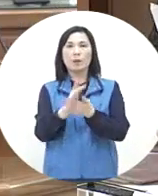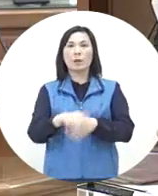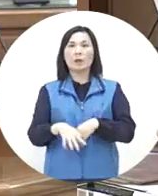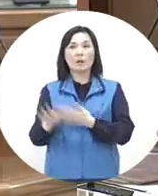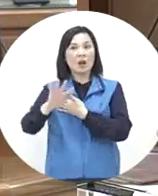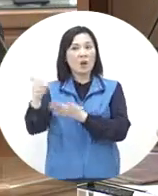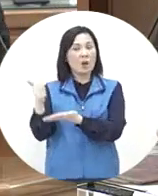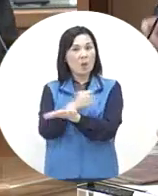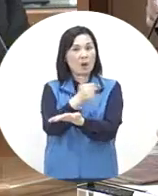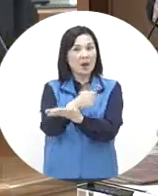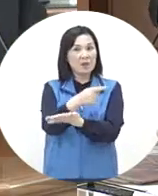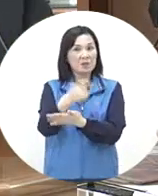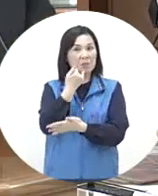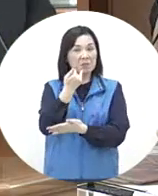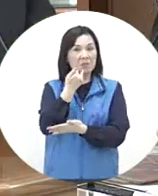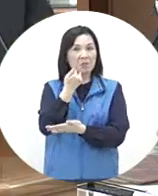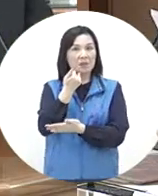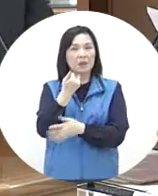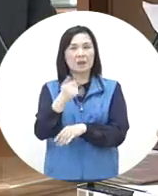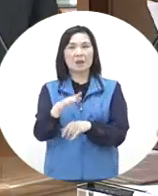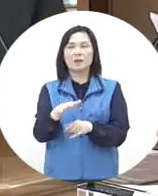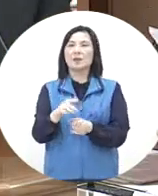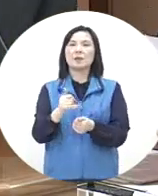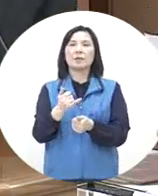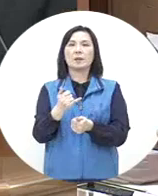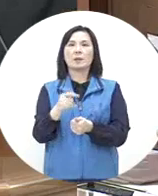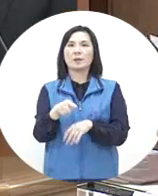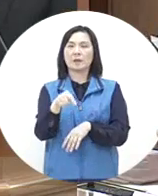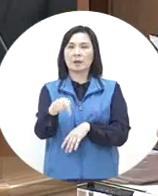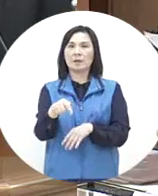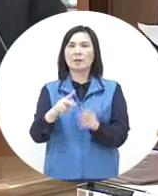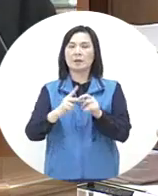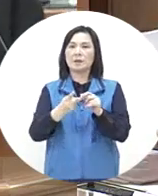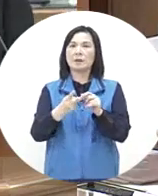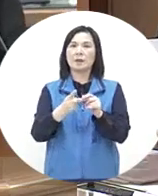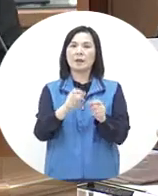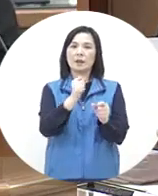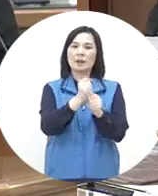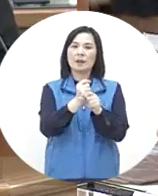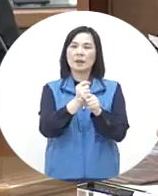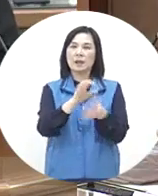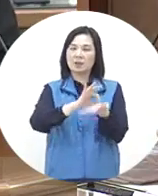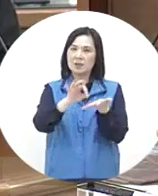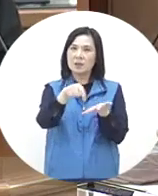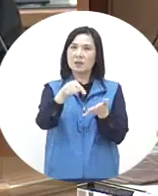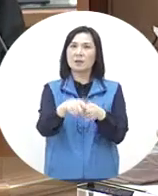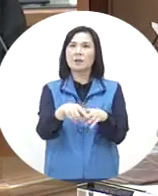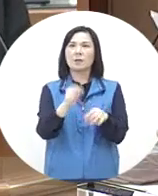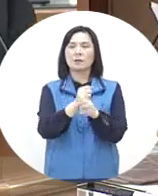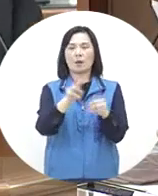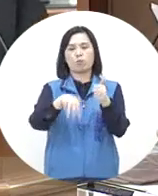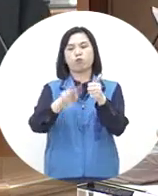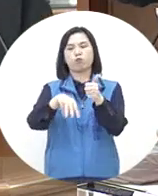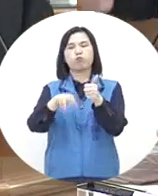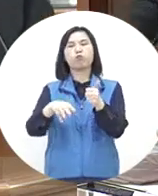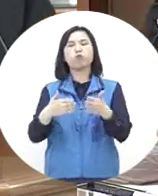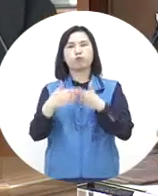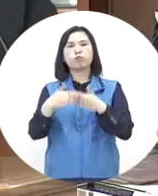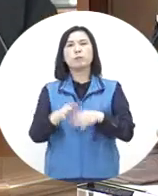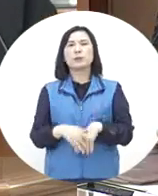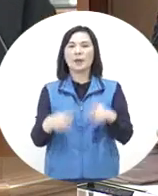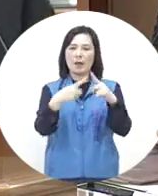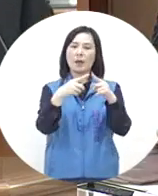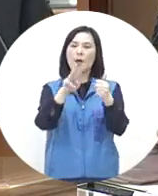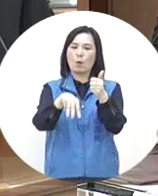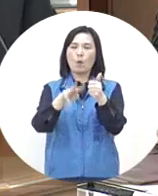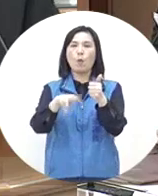可以送 AED 齁。 对。 因为这个东西还会如何使用操作啊，这个可能。 所以要训练齁，所以要人员训练。 这个